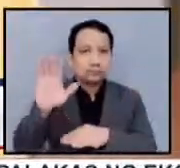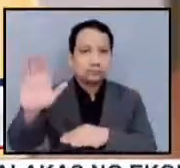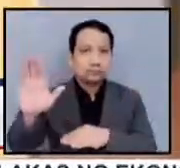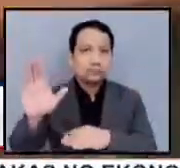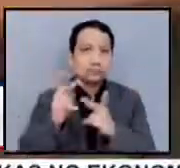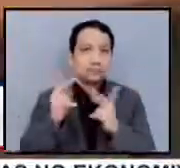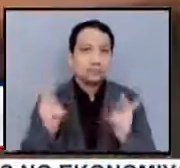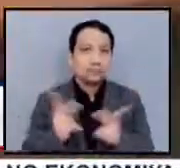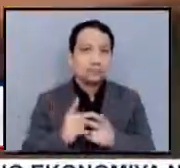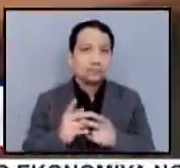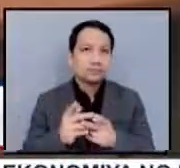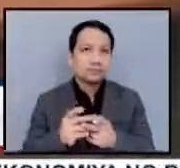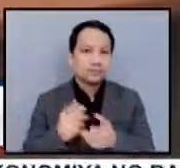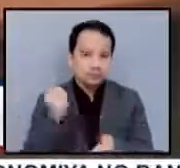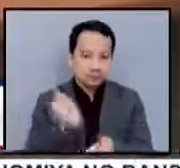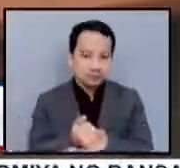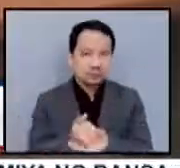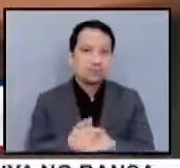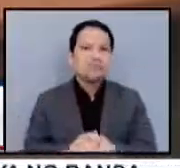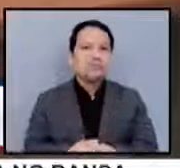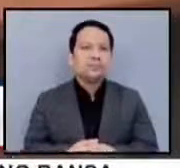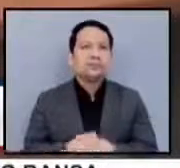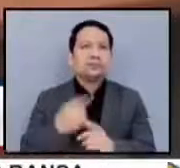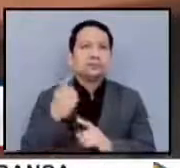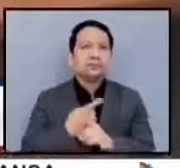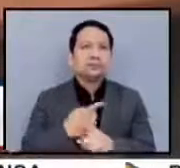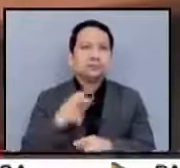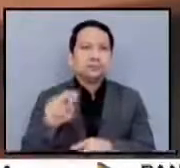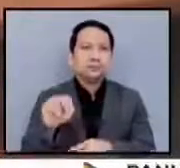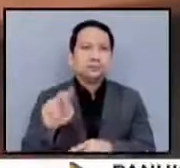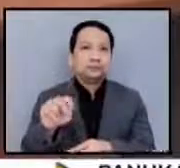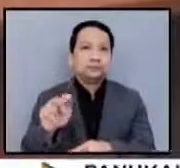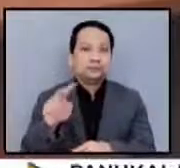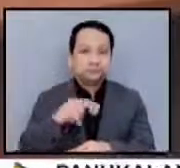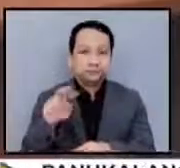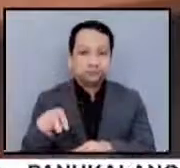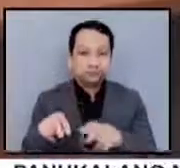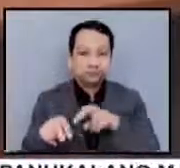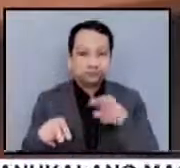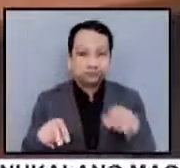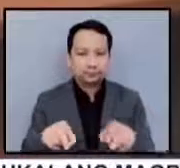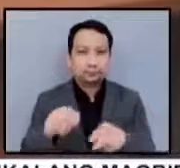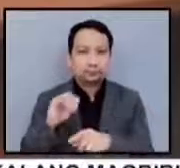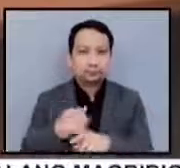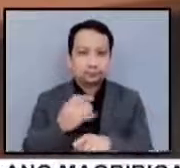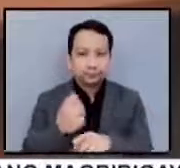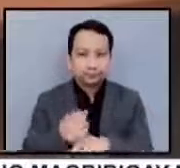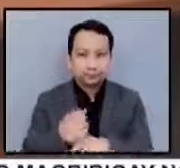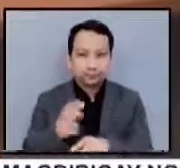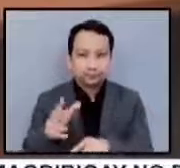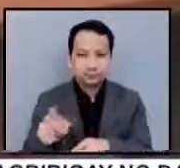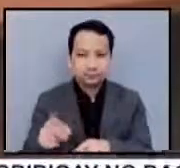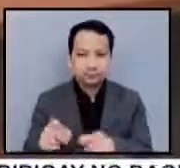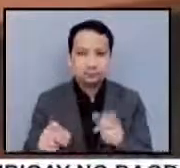ay maaprubahan December 12, 2022 hanggang January 31,